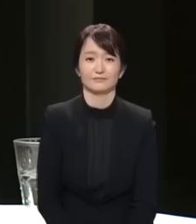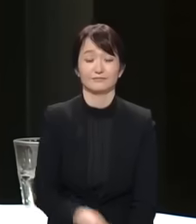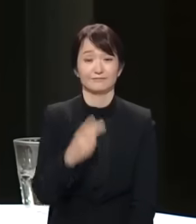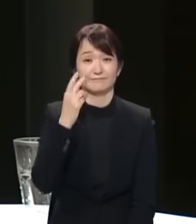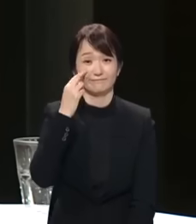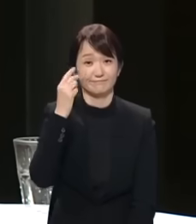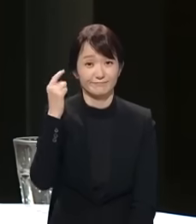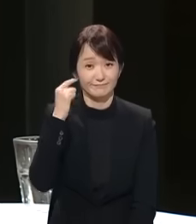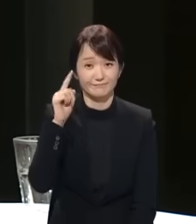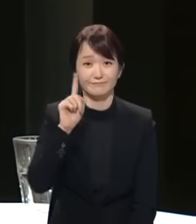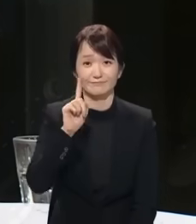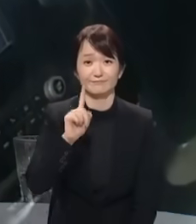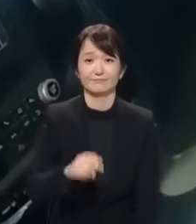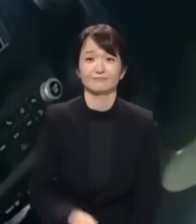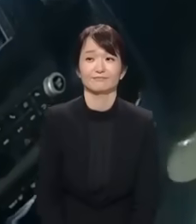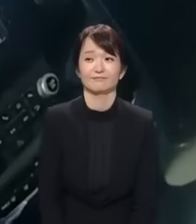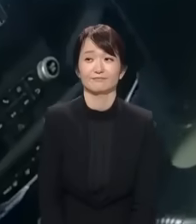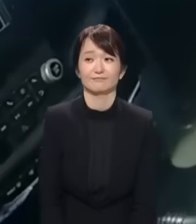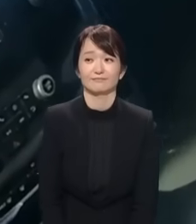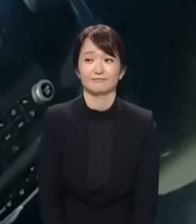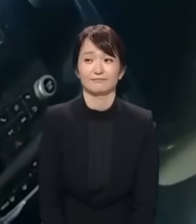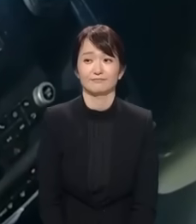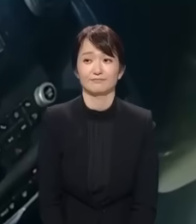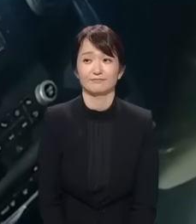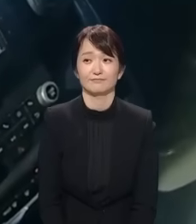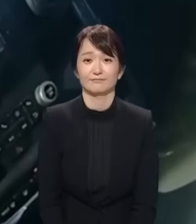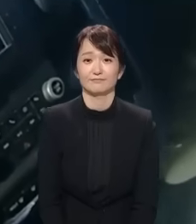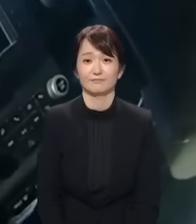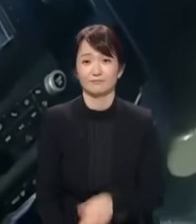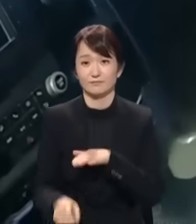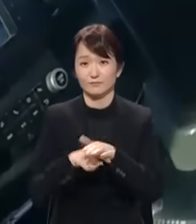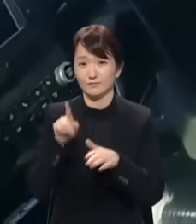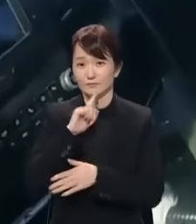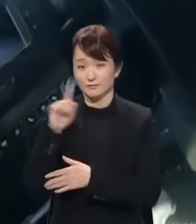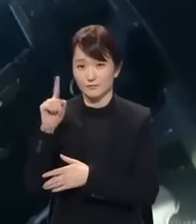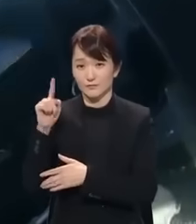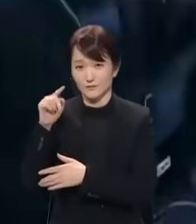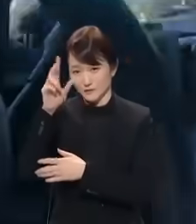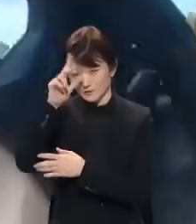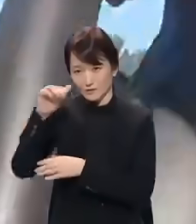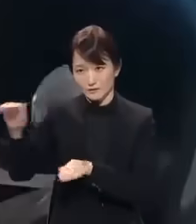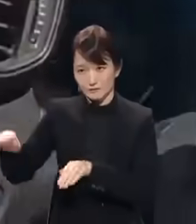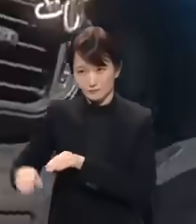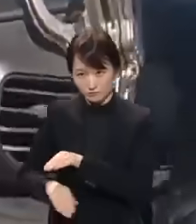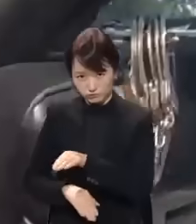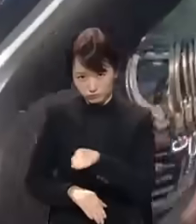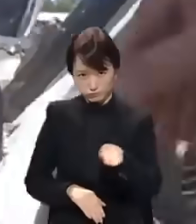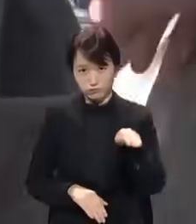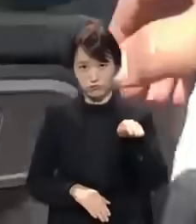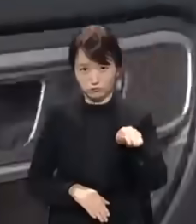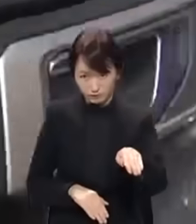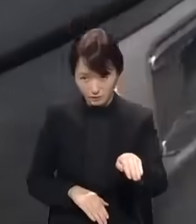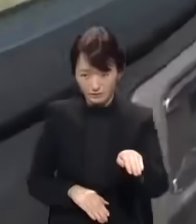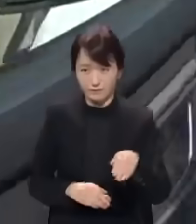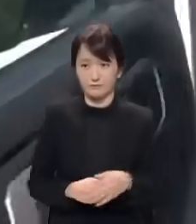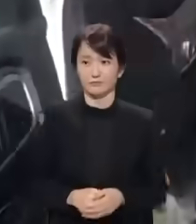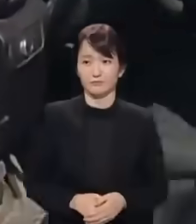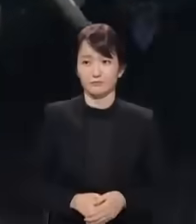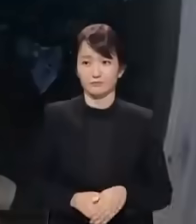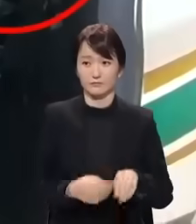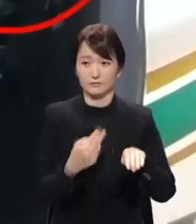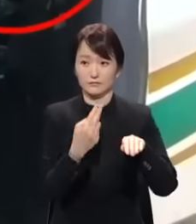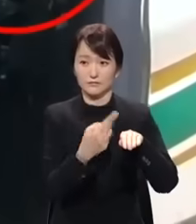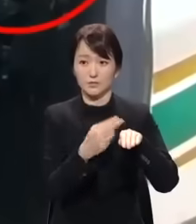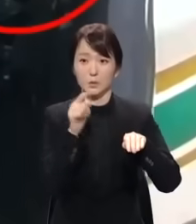미국으로 가보시죠. 네, 절도 신고를 받고 출동한 경찰입니다. 차를 세웁니다. 그리고 창문 너머로 한